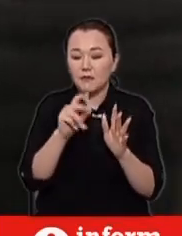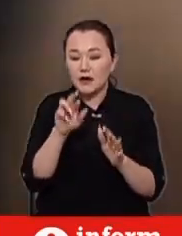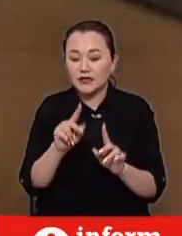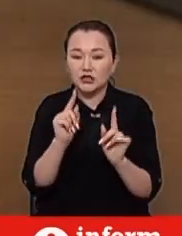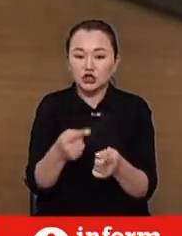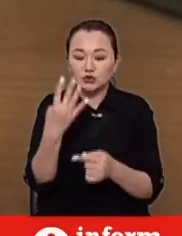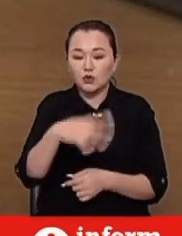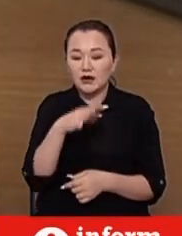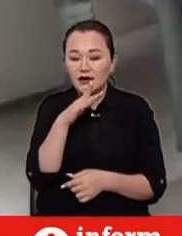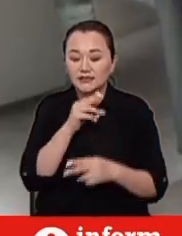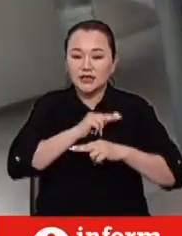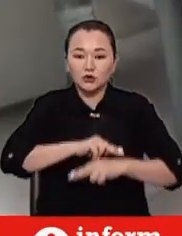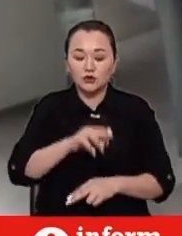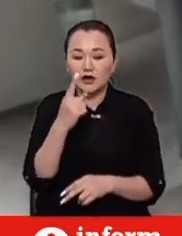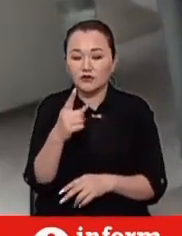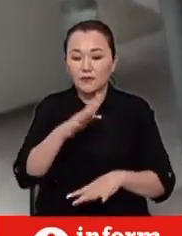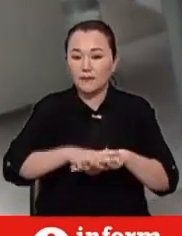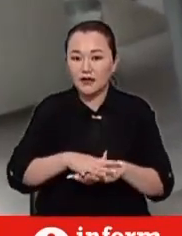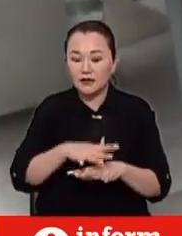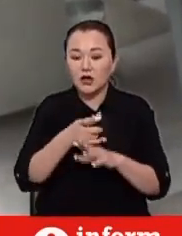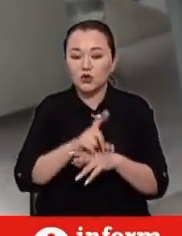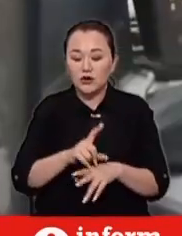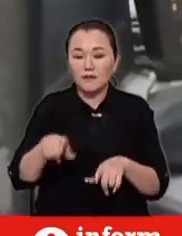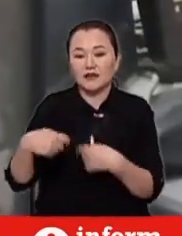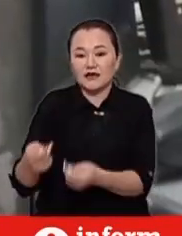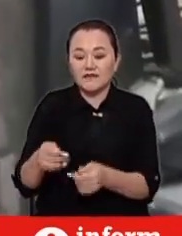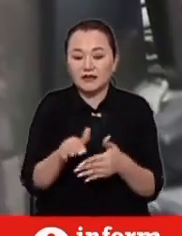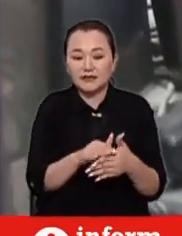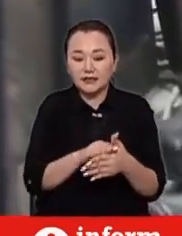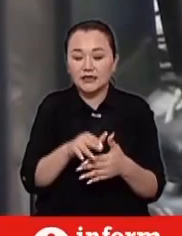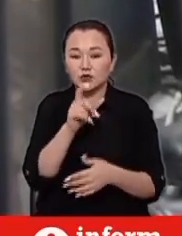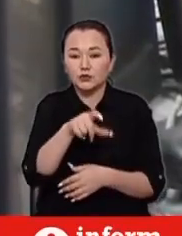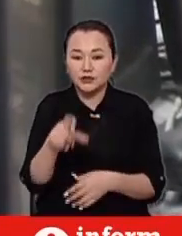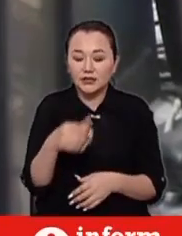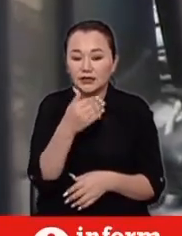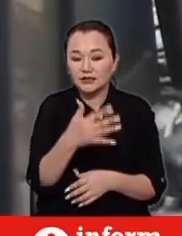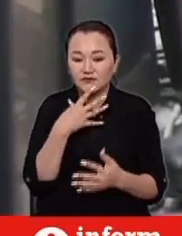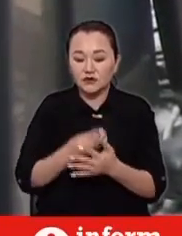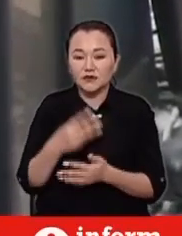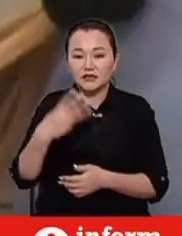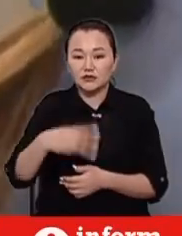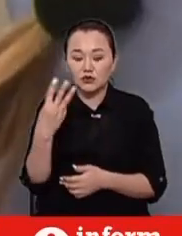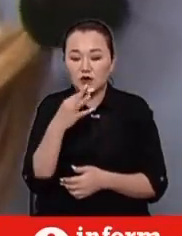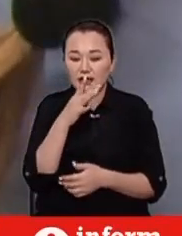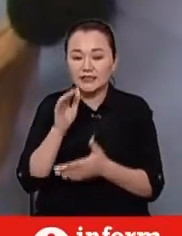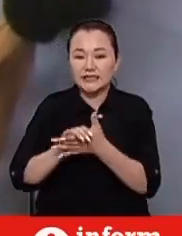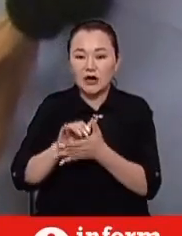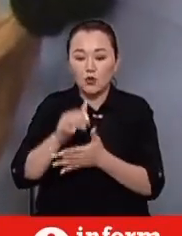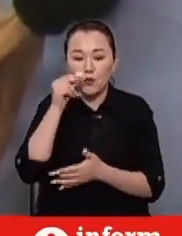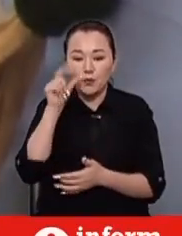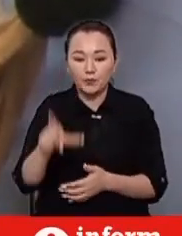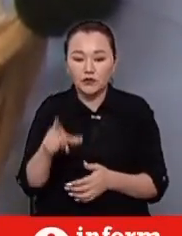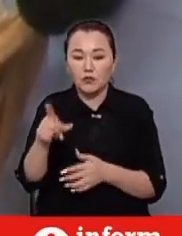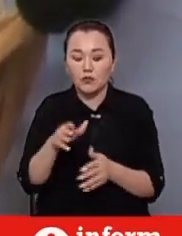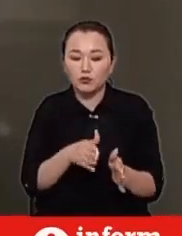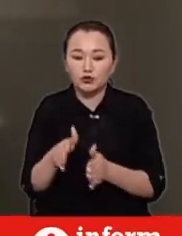задержали 40-летнюю сотрудницу одного из банков, которая передавала данные клиентов своему 33-летнему знакомому. Тот путем